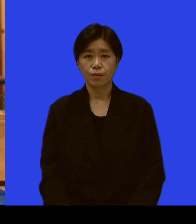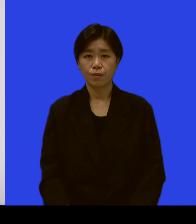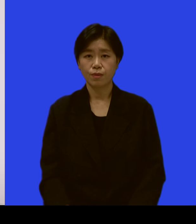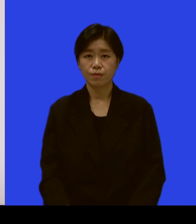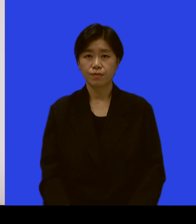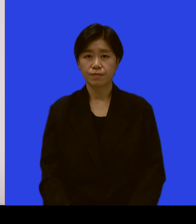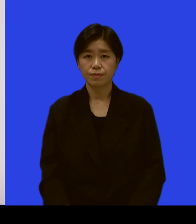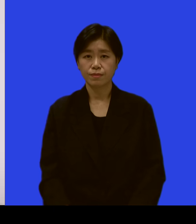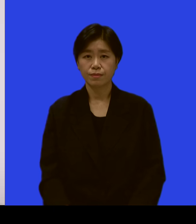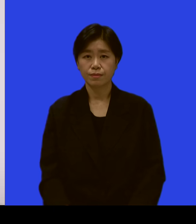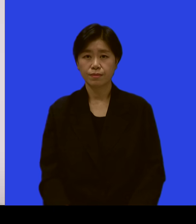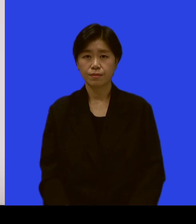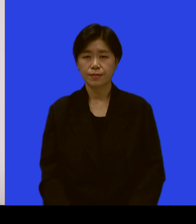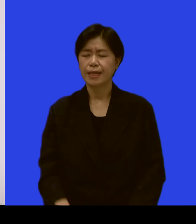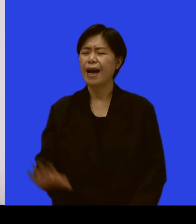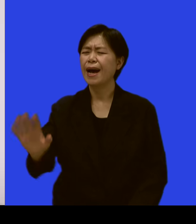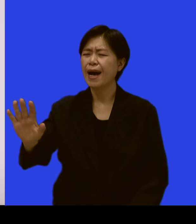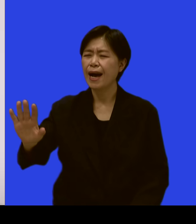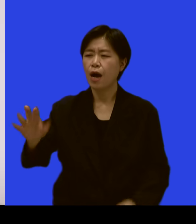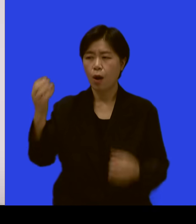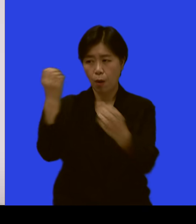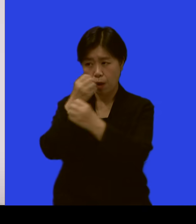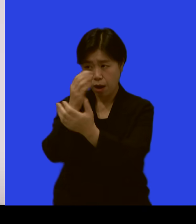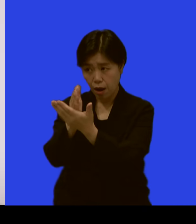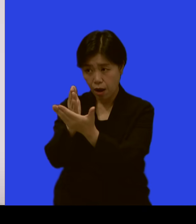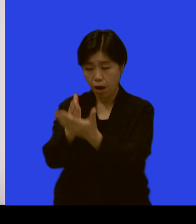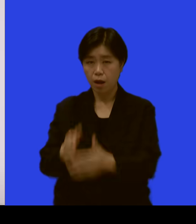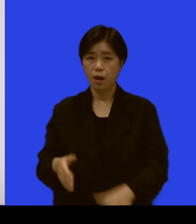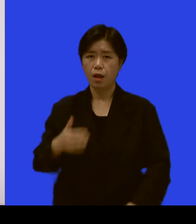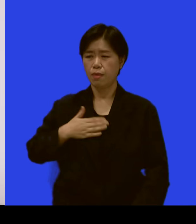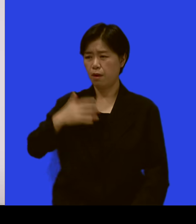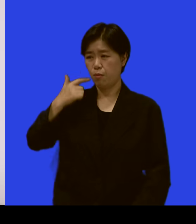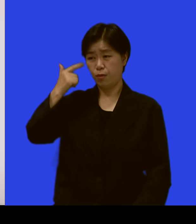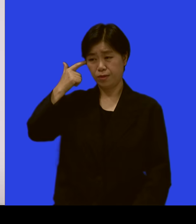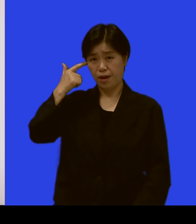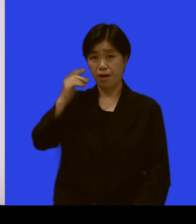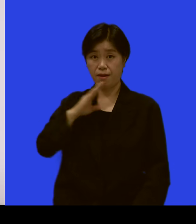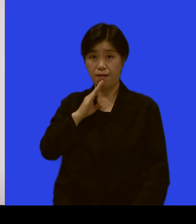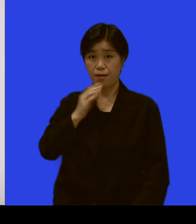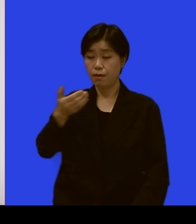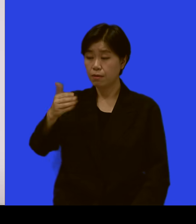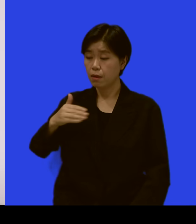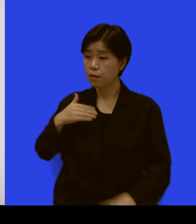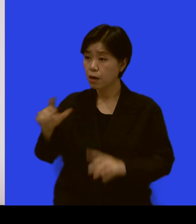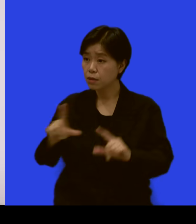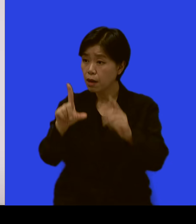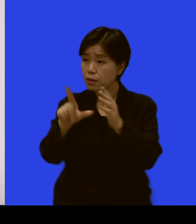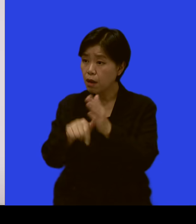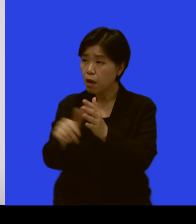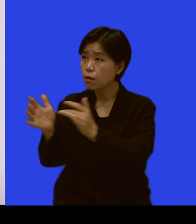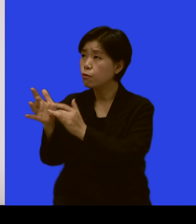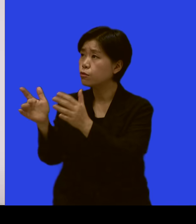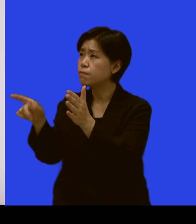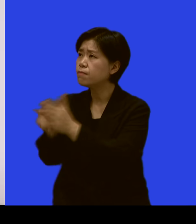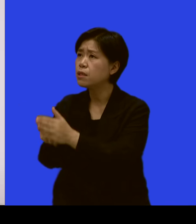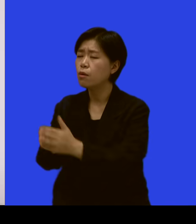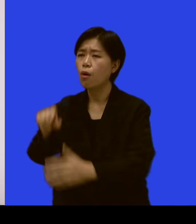근데 아니 그게 아니고요. 예. 저도 목사인데 저도 살다 보면 예수님이 안